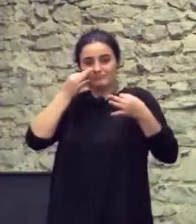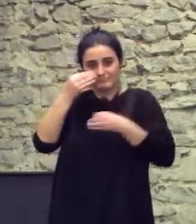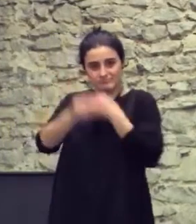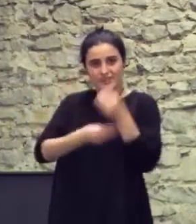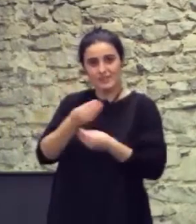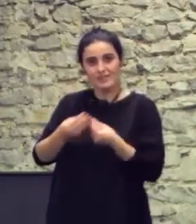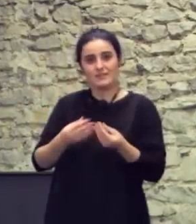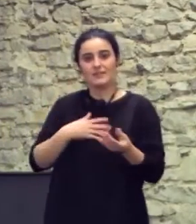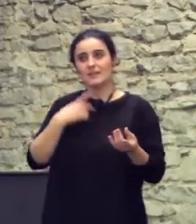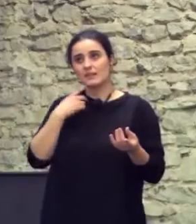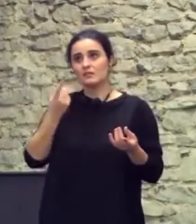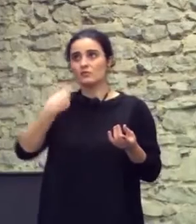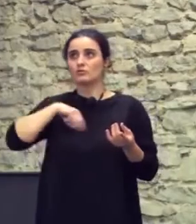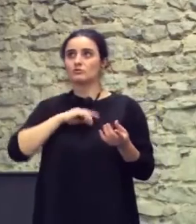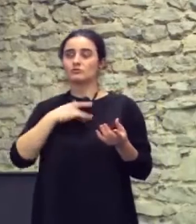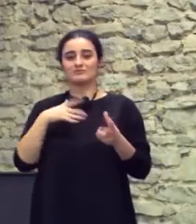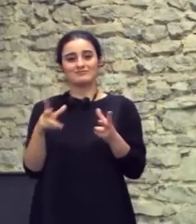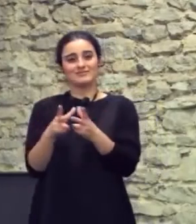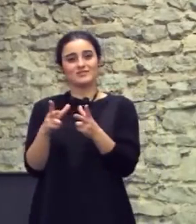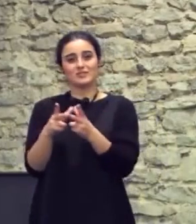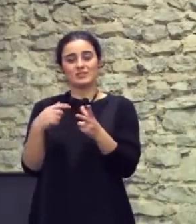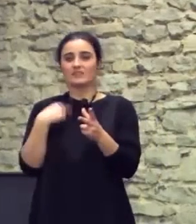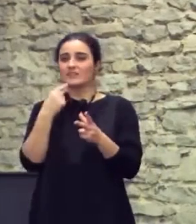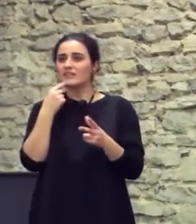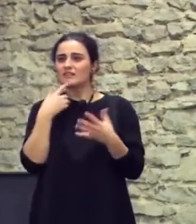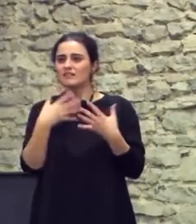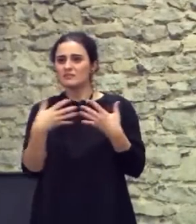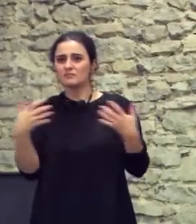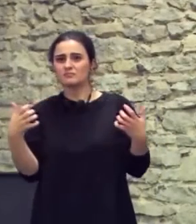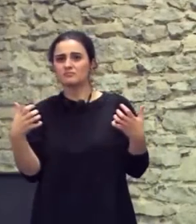bezala, zitatzen ari naiz hemen Pascoe